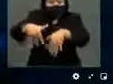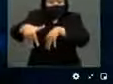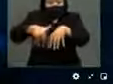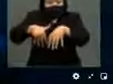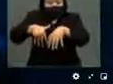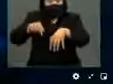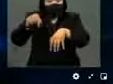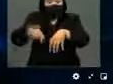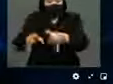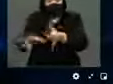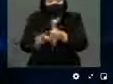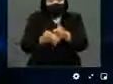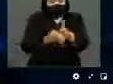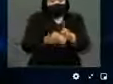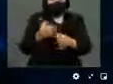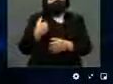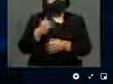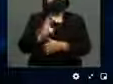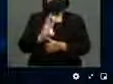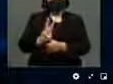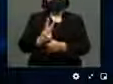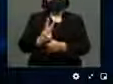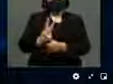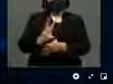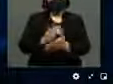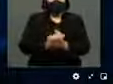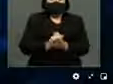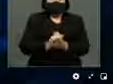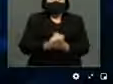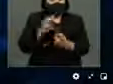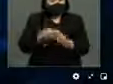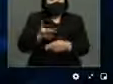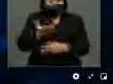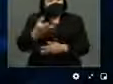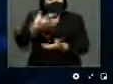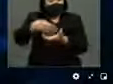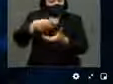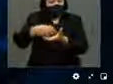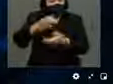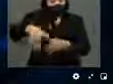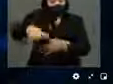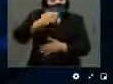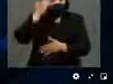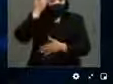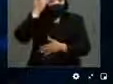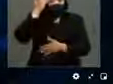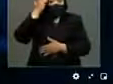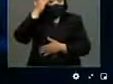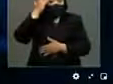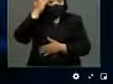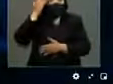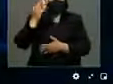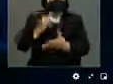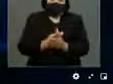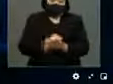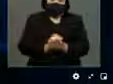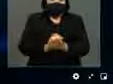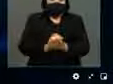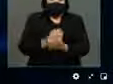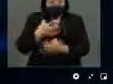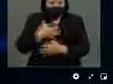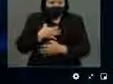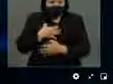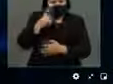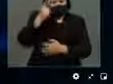เนี่ยอีก6ชุมชนขออนุญาตเอ่ยนามเพื่อจะสื่อสารไปพี่น้องประชาชนทุกท่านนะครับตระหนัก